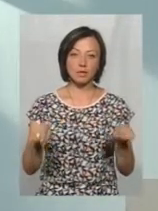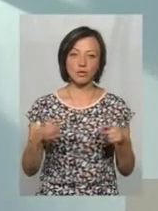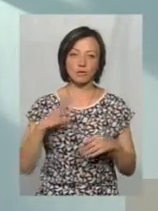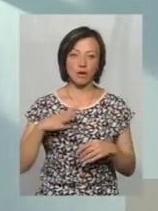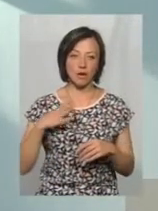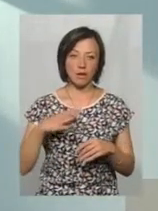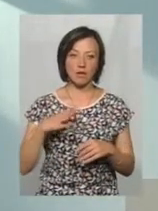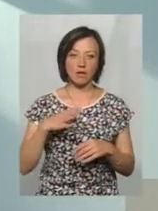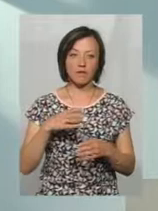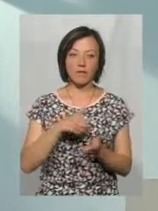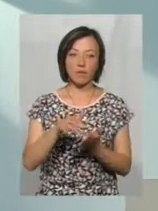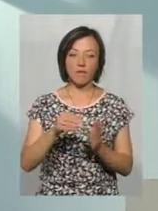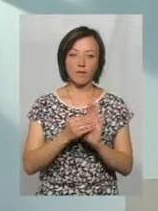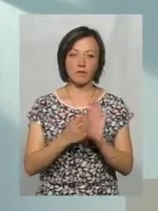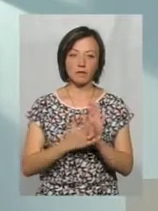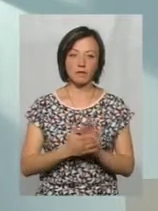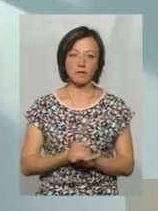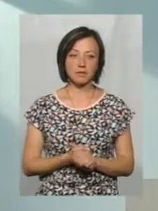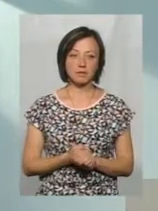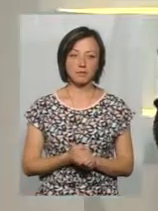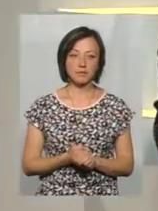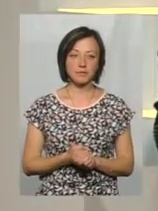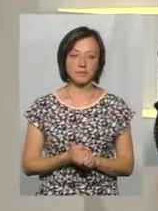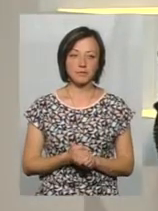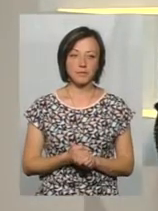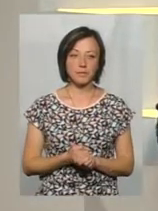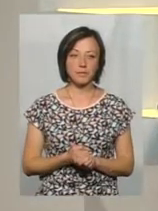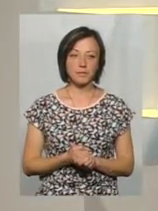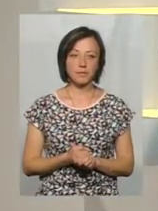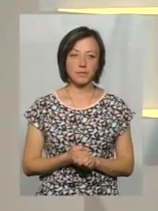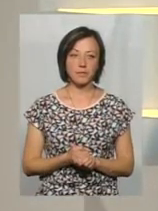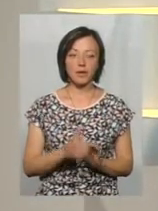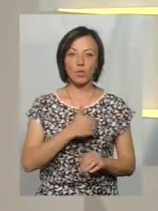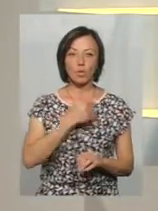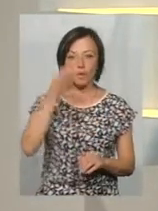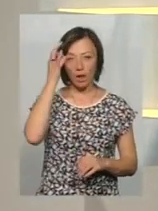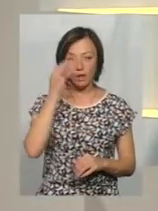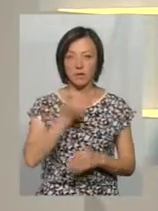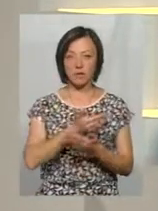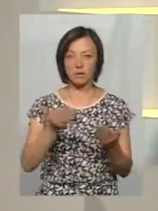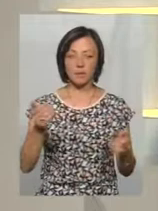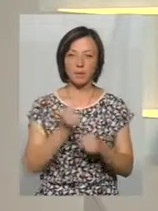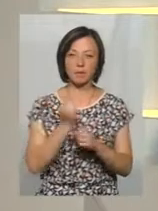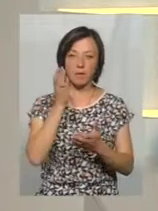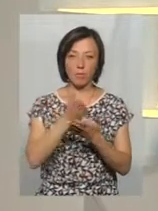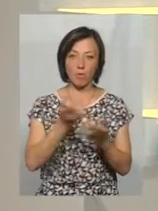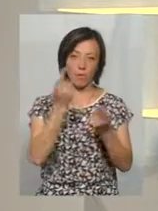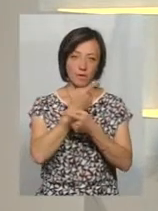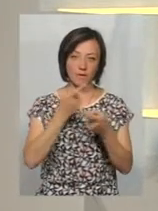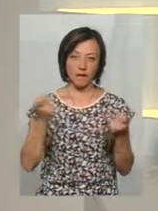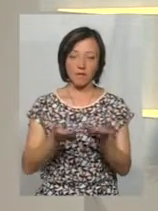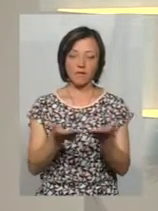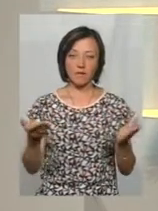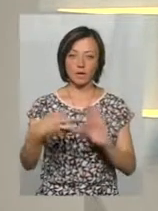чекає відмова в реєстрації. Дякую. Я хочу нагадати нашим глядачам, що ми працюємо у прямому ефірі, тому ви